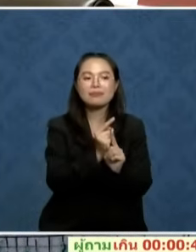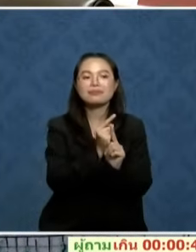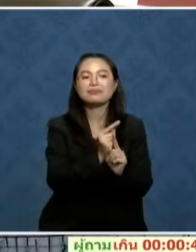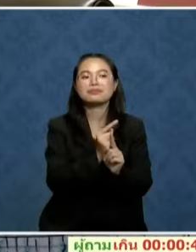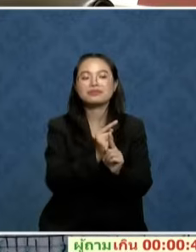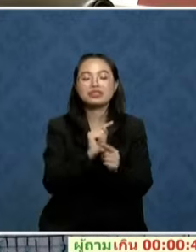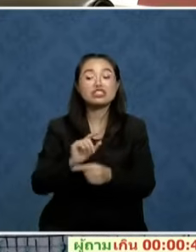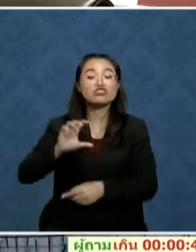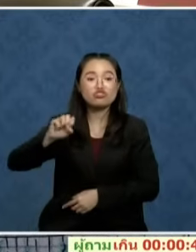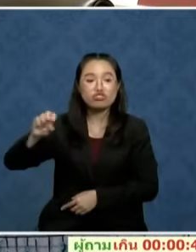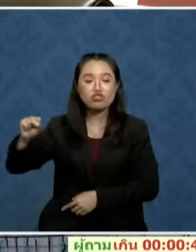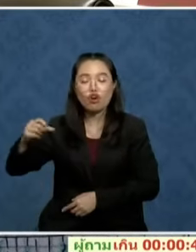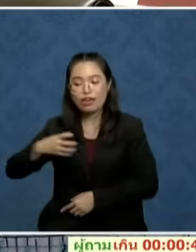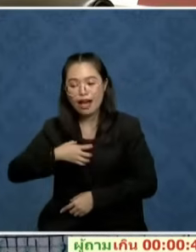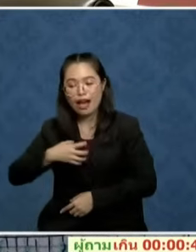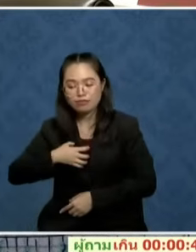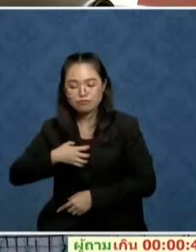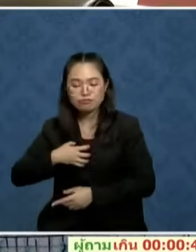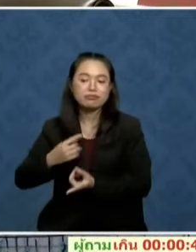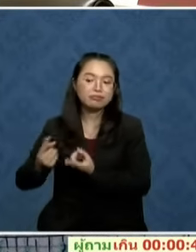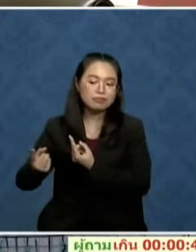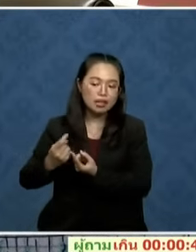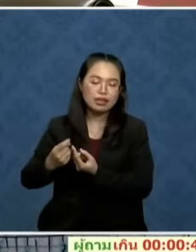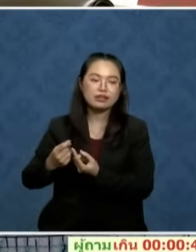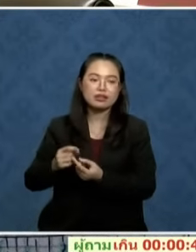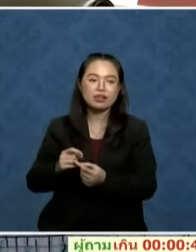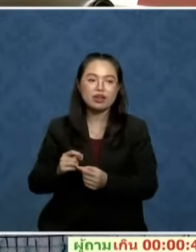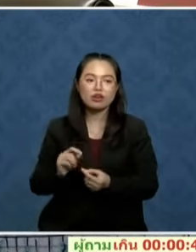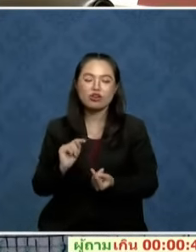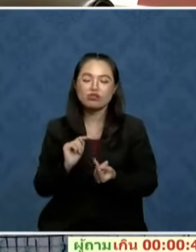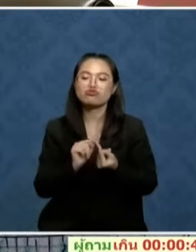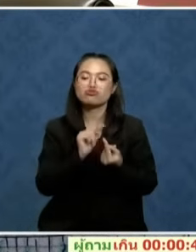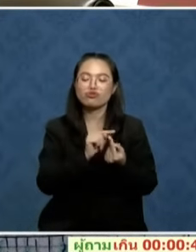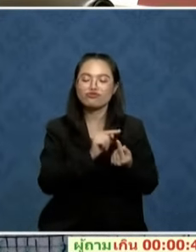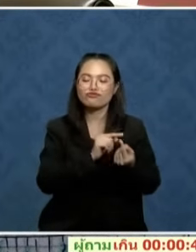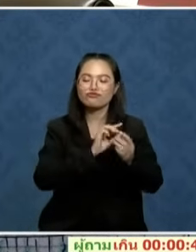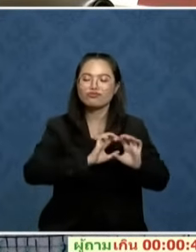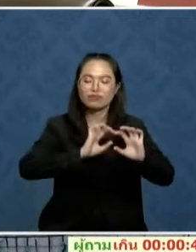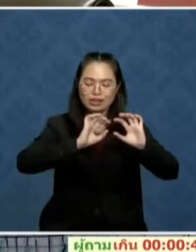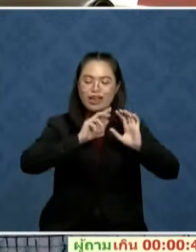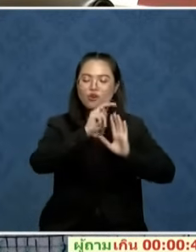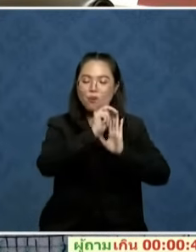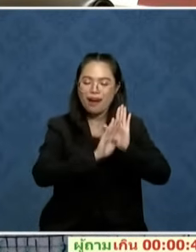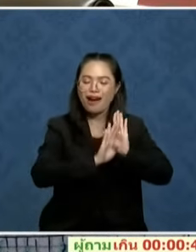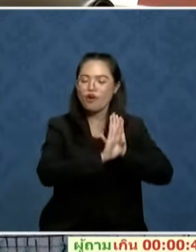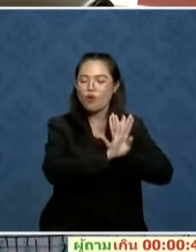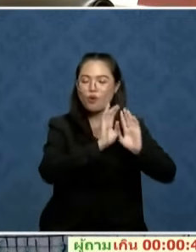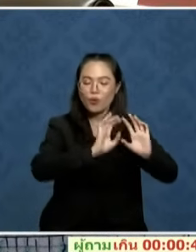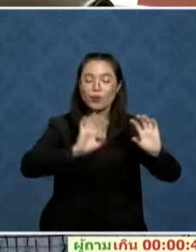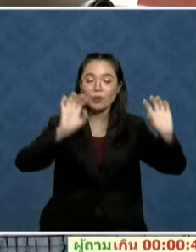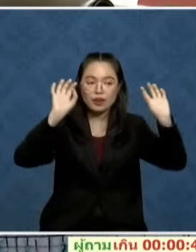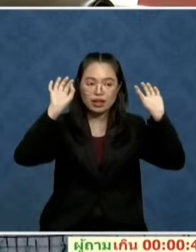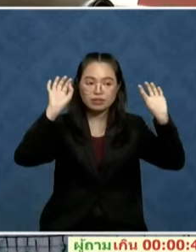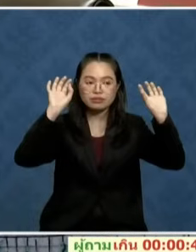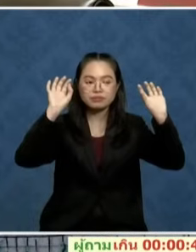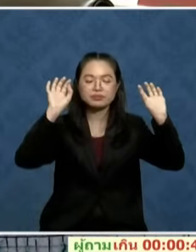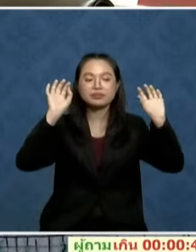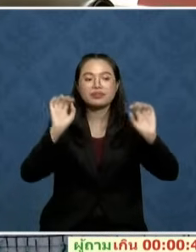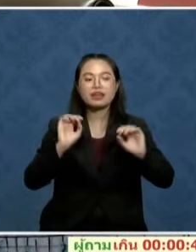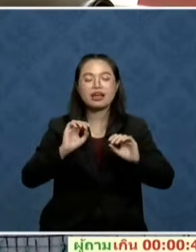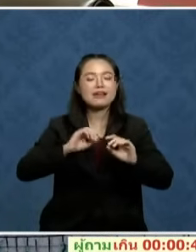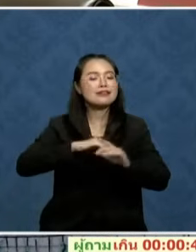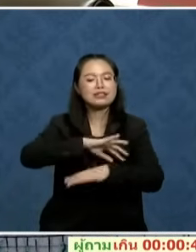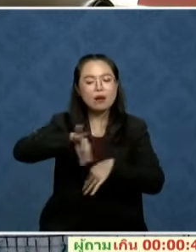ท่านส.ส.ผู้ทรงเกียรติแล้วก็ทั้งรัฐบาลนโยบายของรัฐบาลนะครับทั้งหม